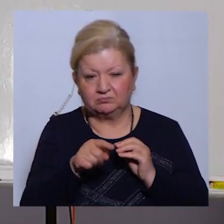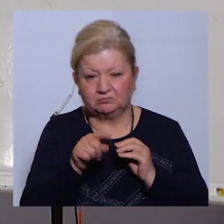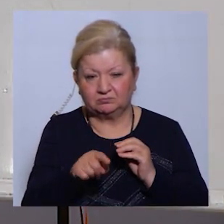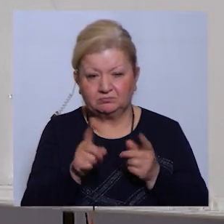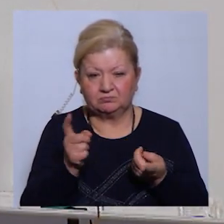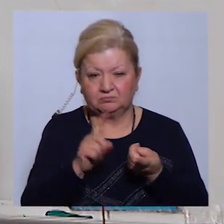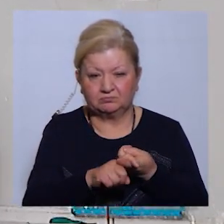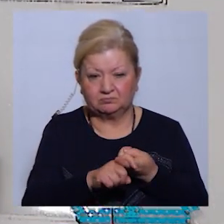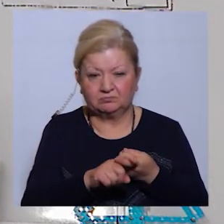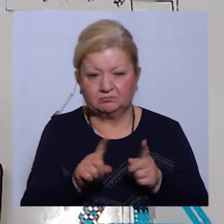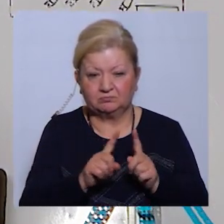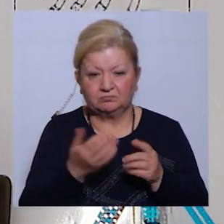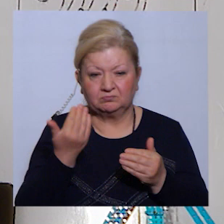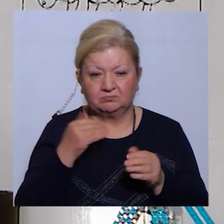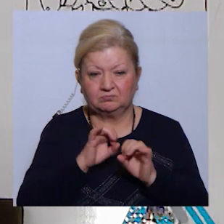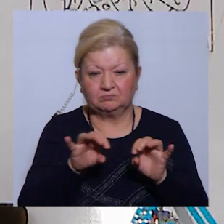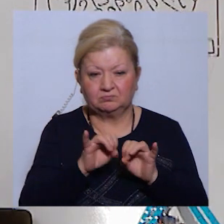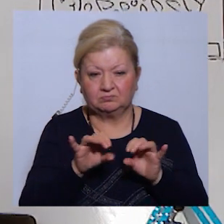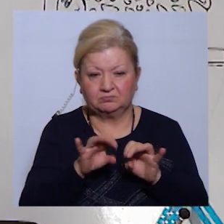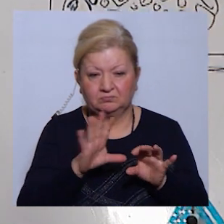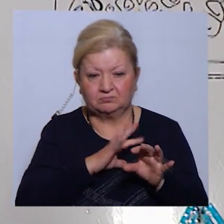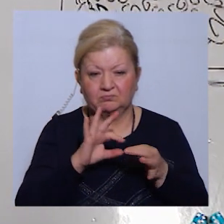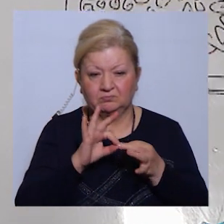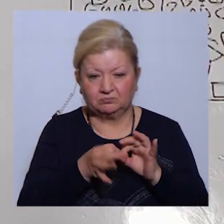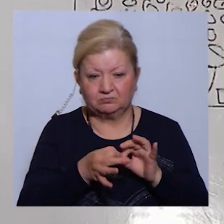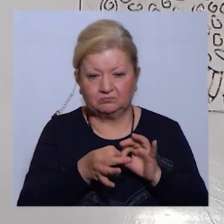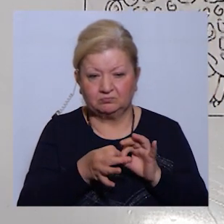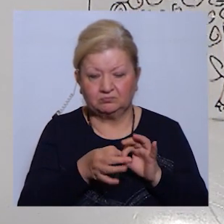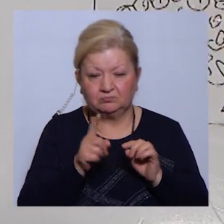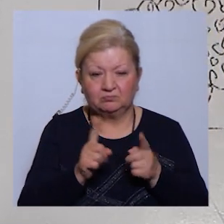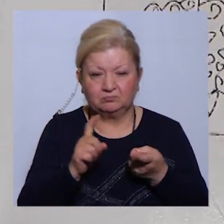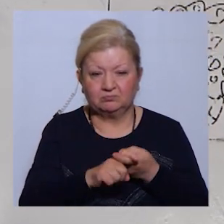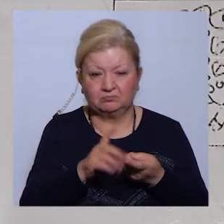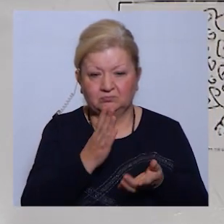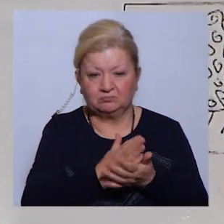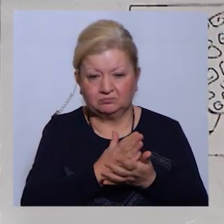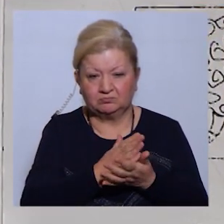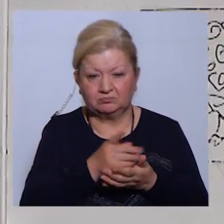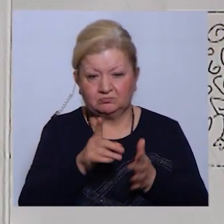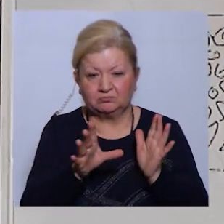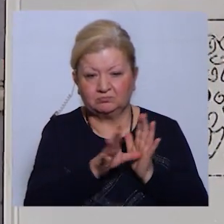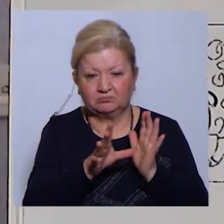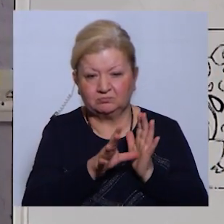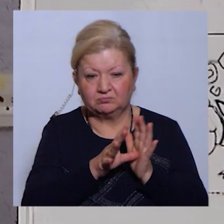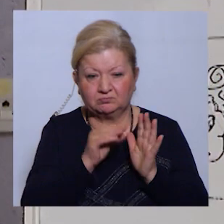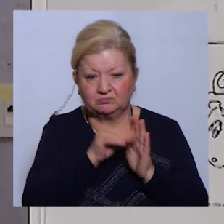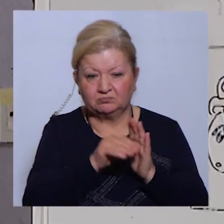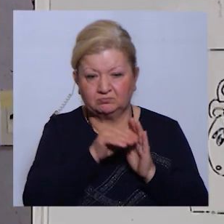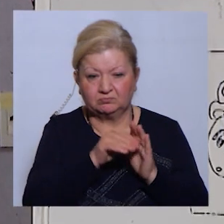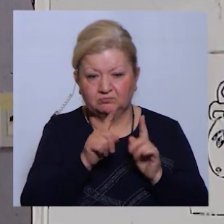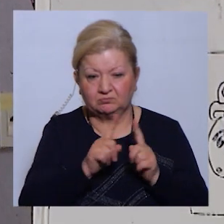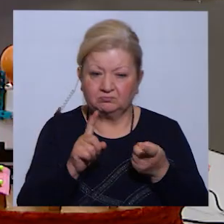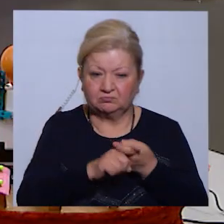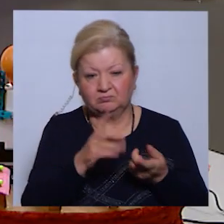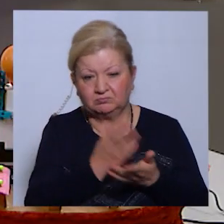იმ ყველაფერთან დაკავშირებით, რაზედაც წეღან ვისაუბრეთ. კონკრეტულად რა კავშირი აქვს ამას ელექტროტევადობასთან? აქვს თუ არა